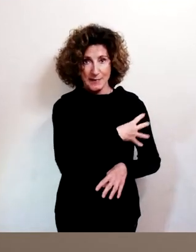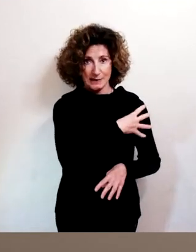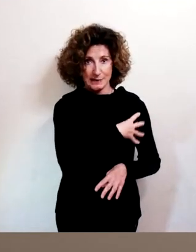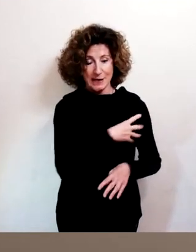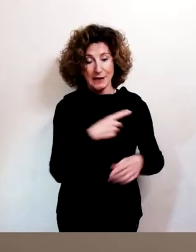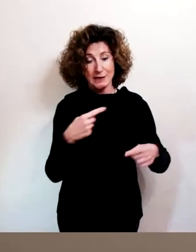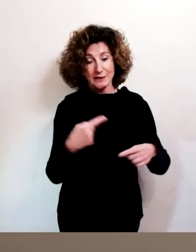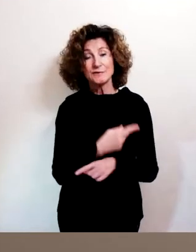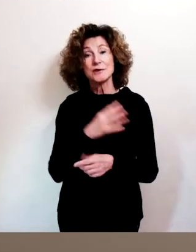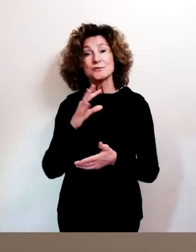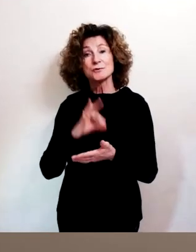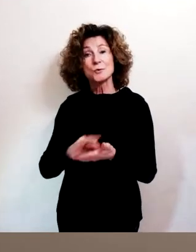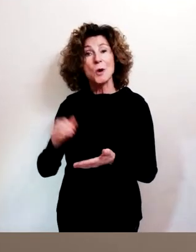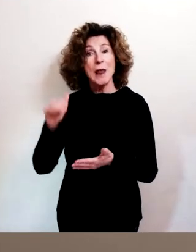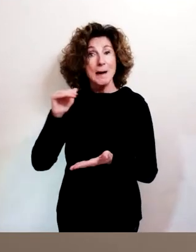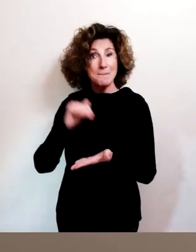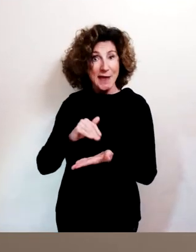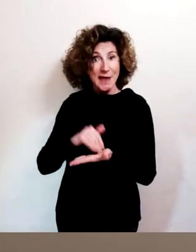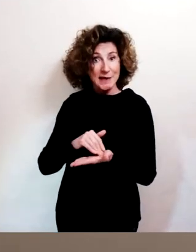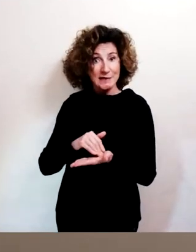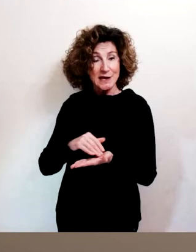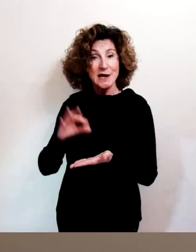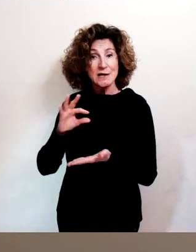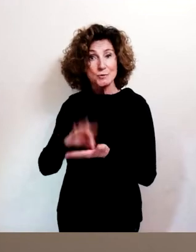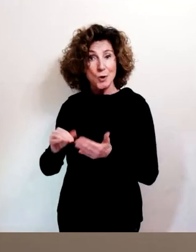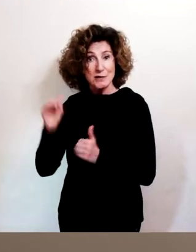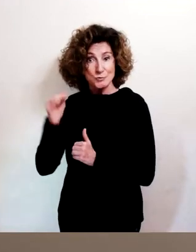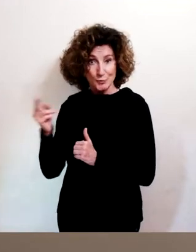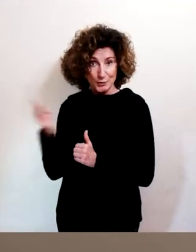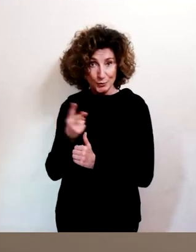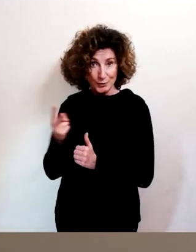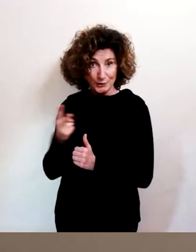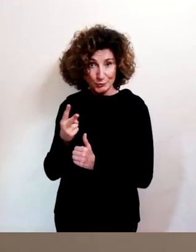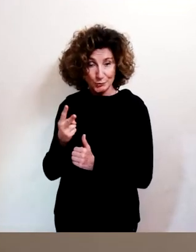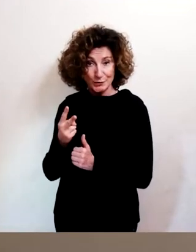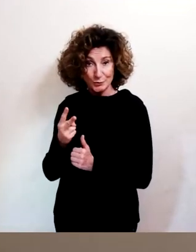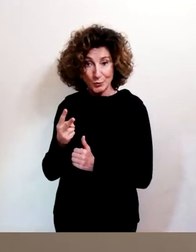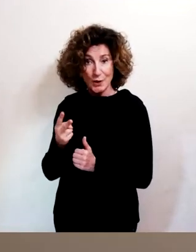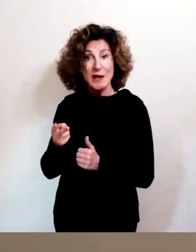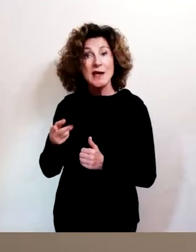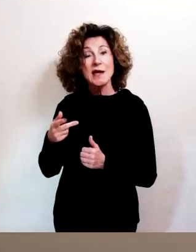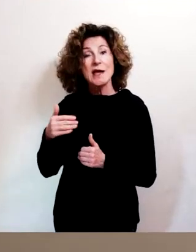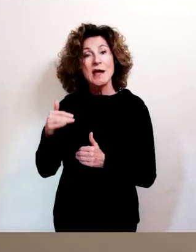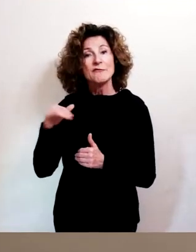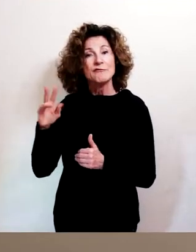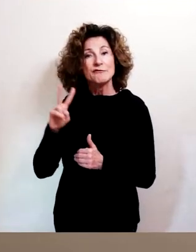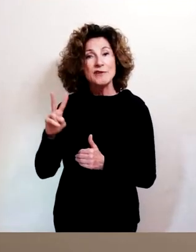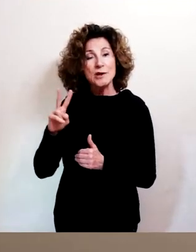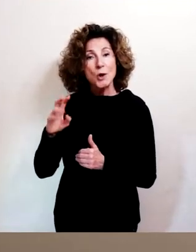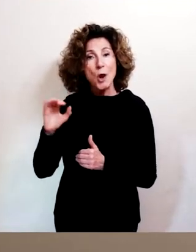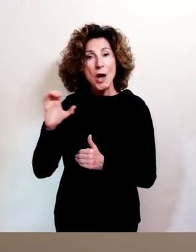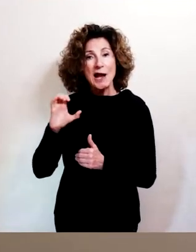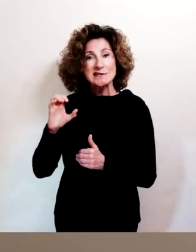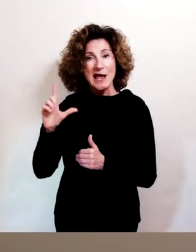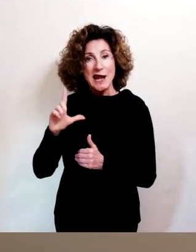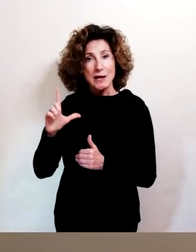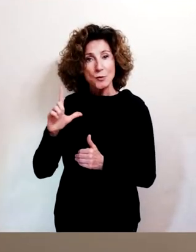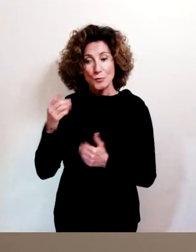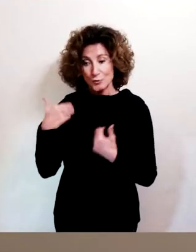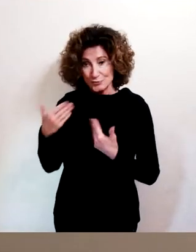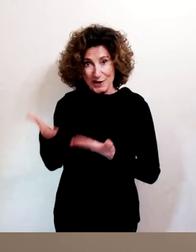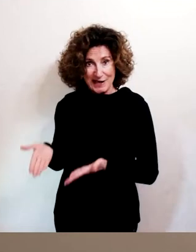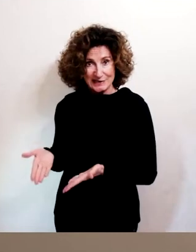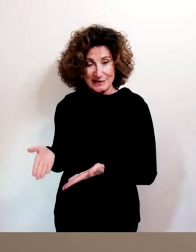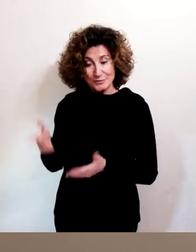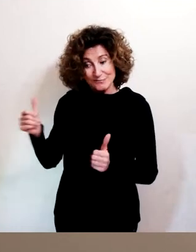come si diceva prima la scuola superiore a roma sono a vicolo del caso a lombroso dove ci troviamo oggi e abbiamo un convitto